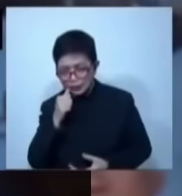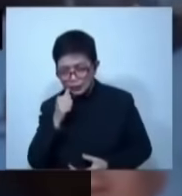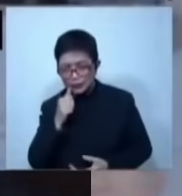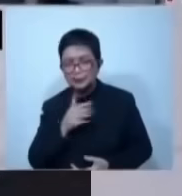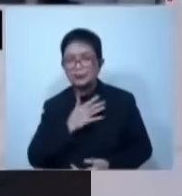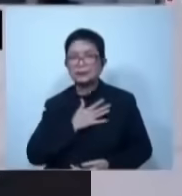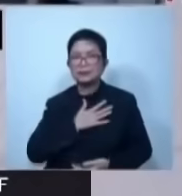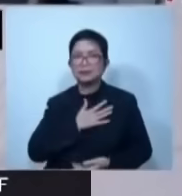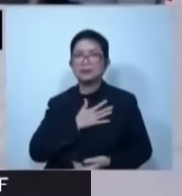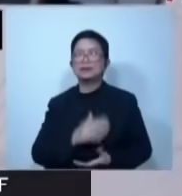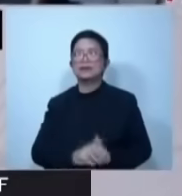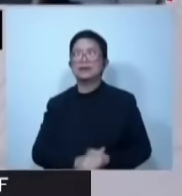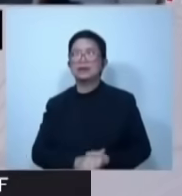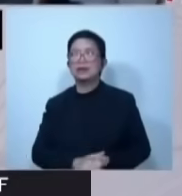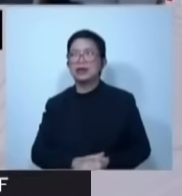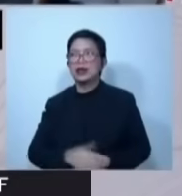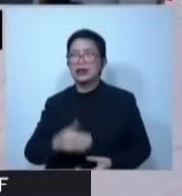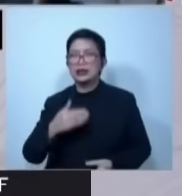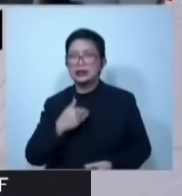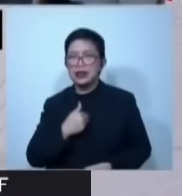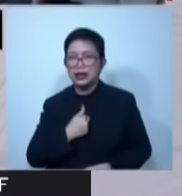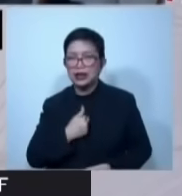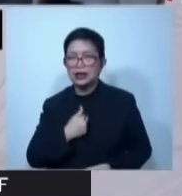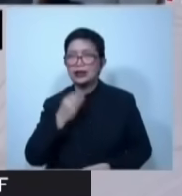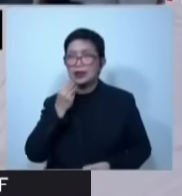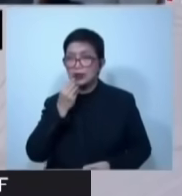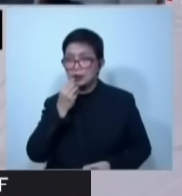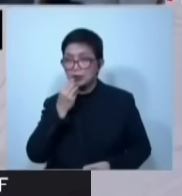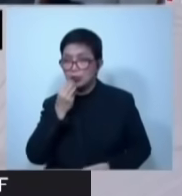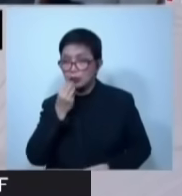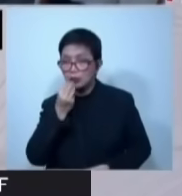Mas saya saya